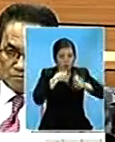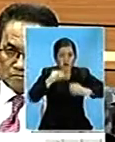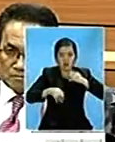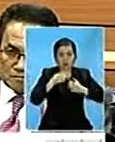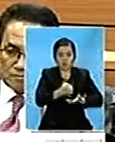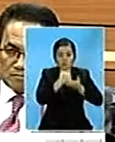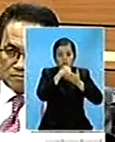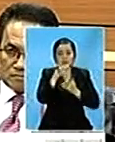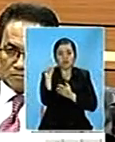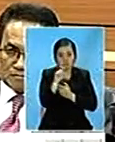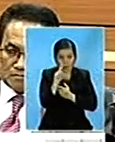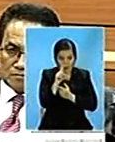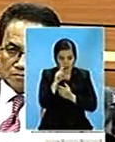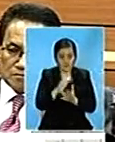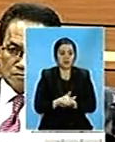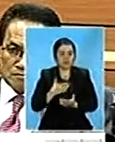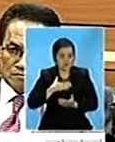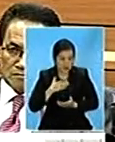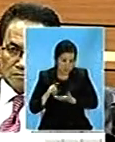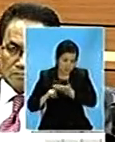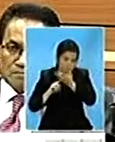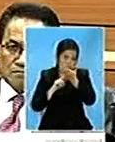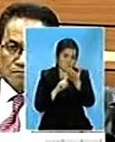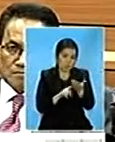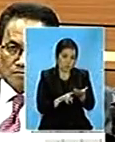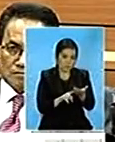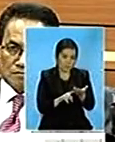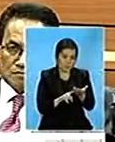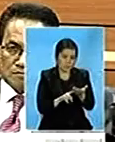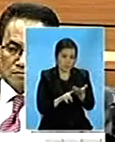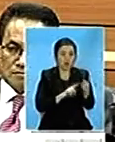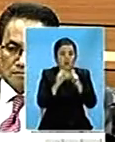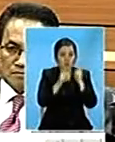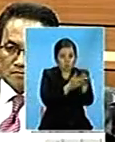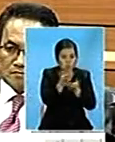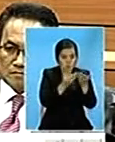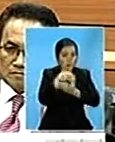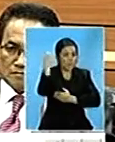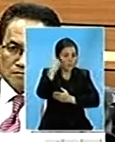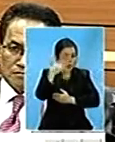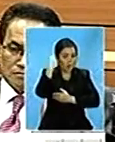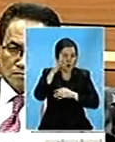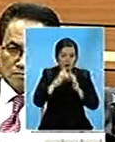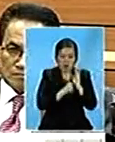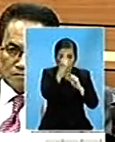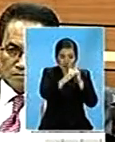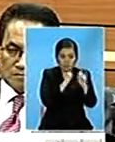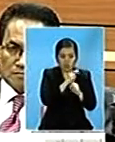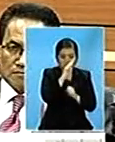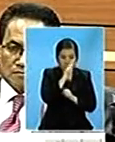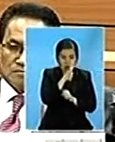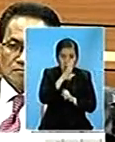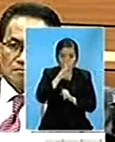ไรผมได้นำเสนอเรื่องนี้หารือต่อสภาหลายครั้งตั้งแต่ปี2548